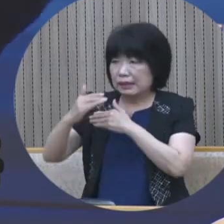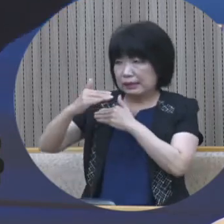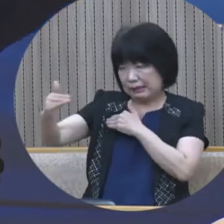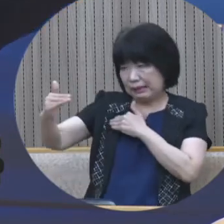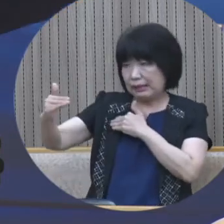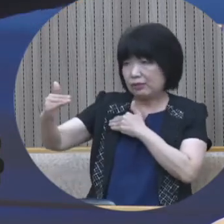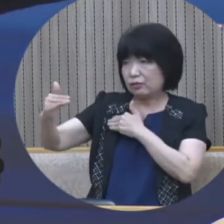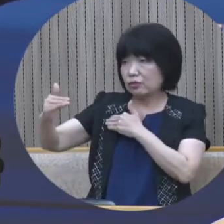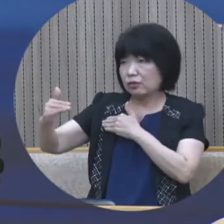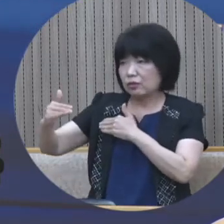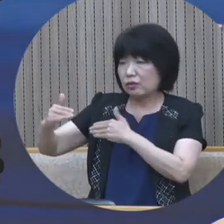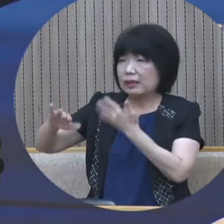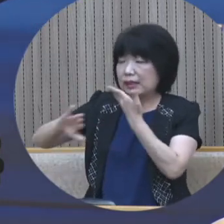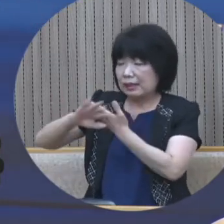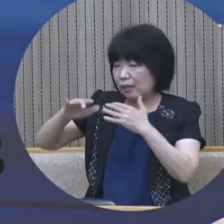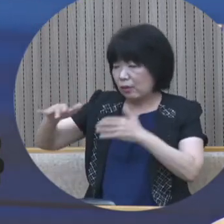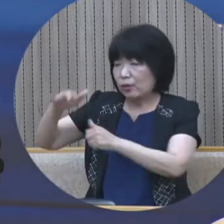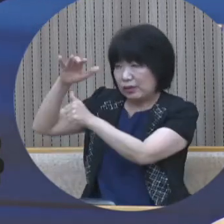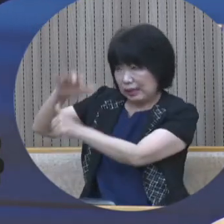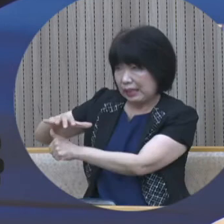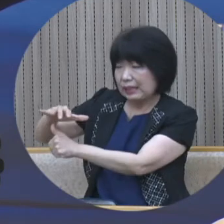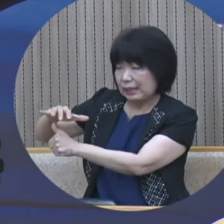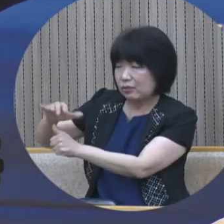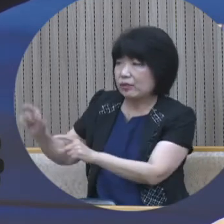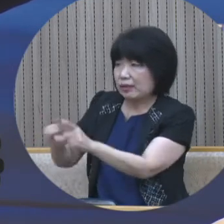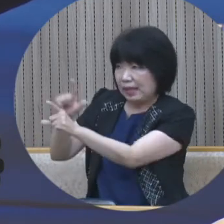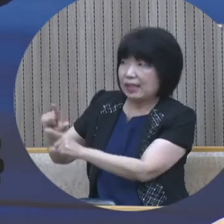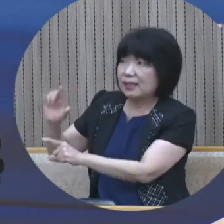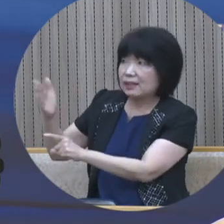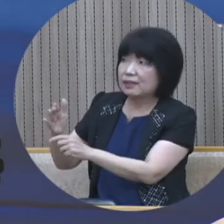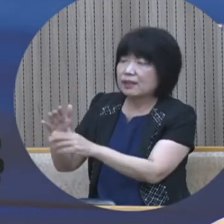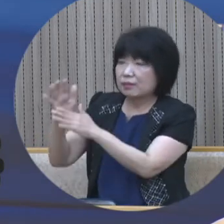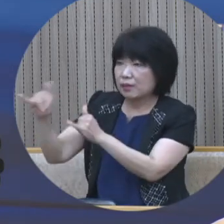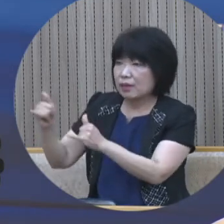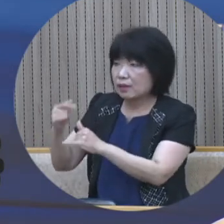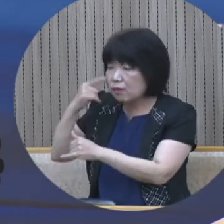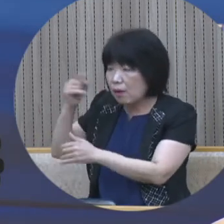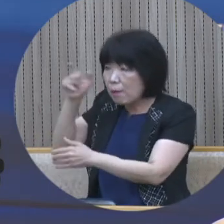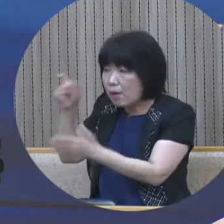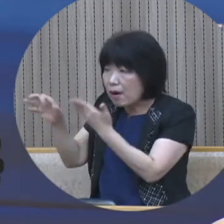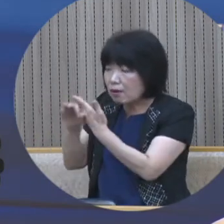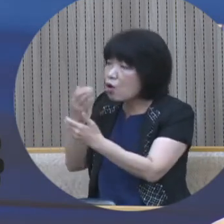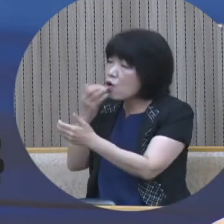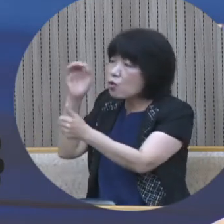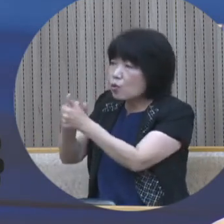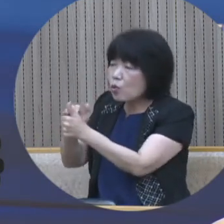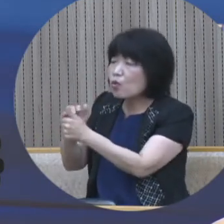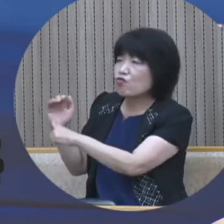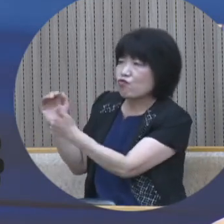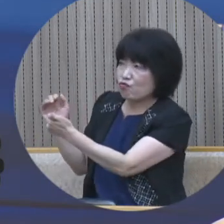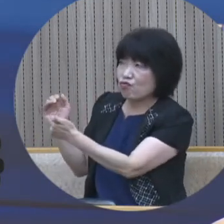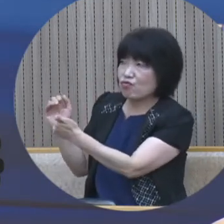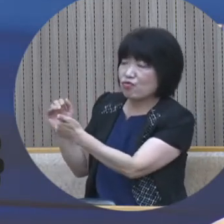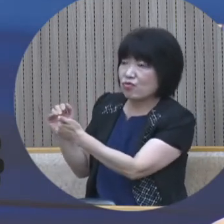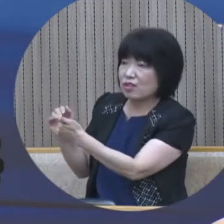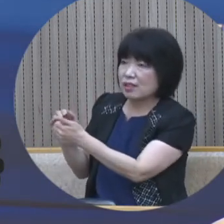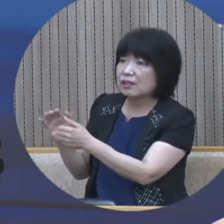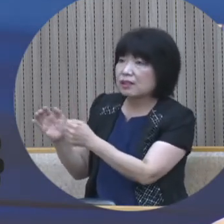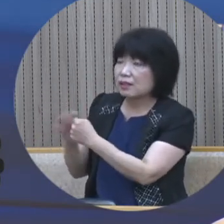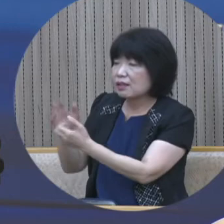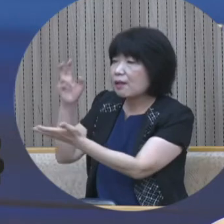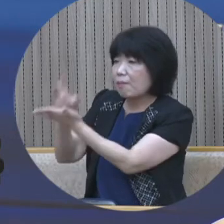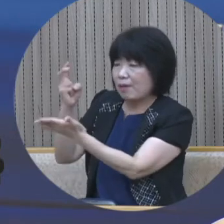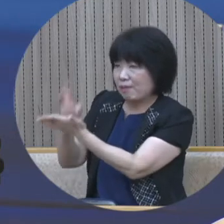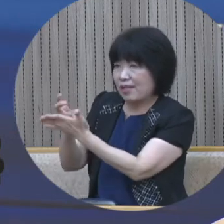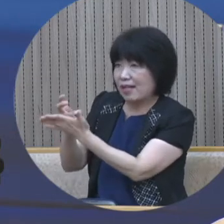격리되어서 수용된 시설 속에서 살아가야 돼요. 사람들의 눈에 띄면 돌로 쳐서 죽여요. 문둥이는 이게